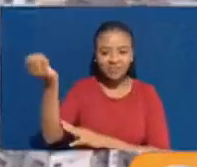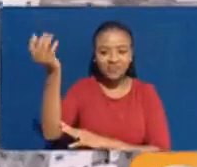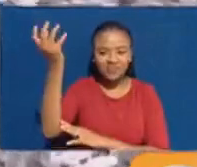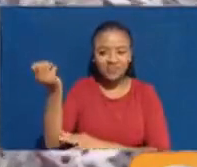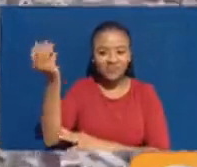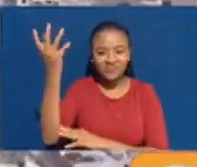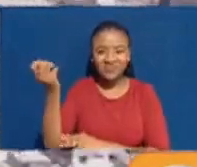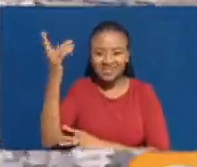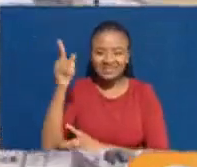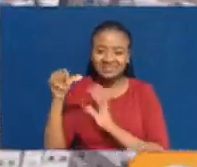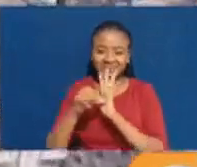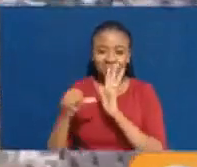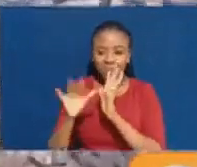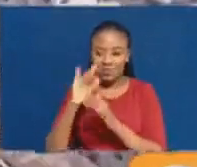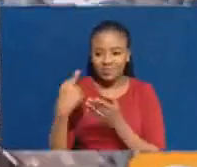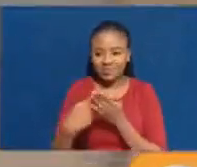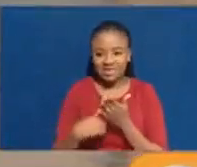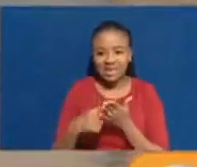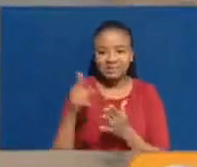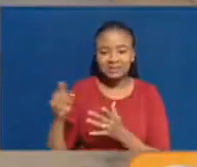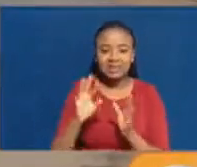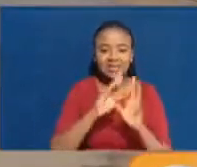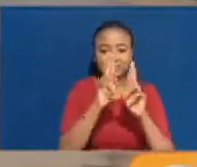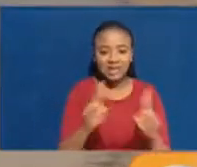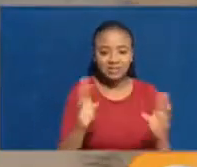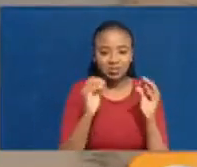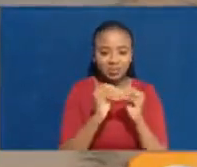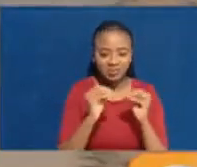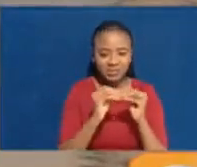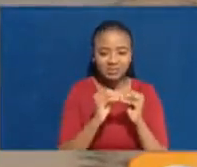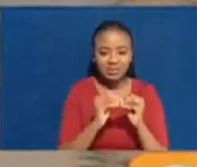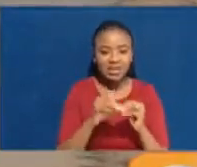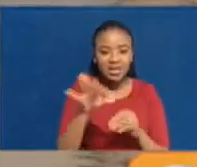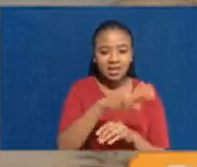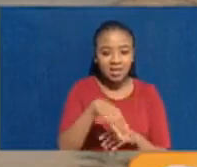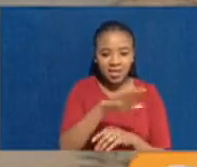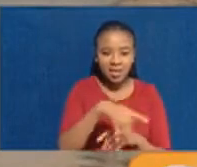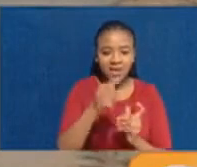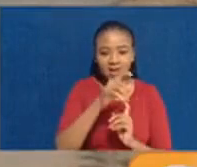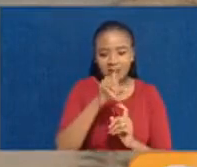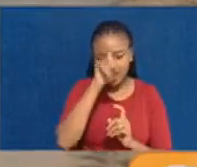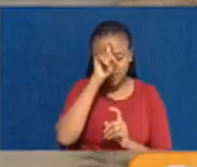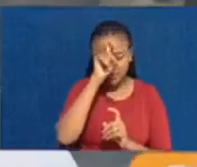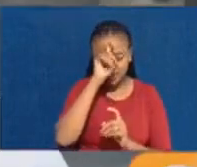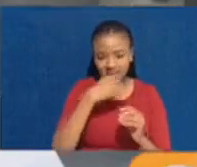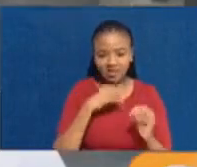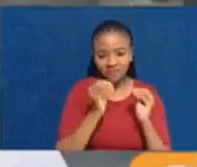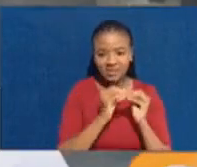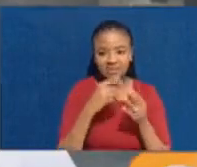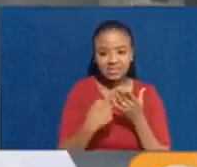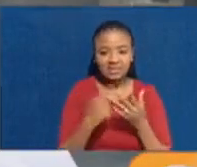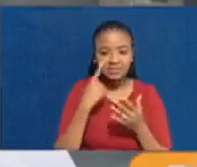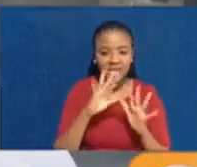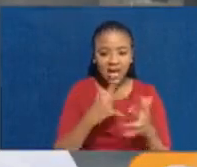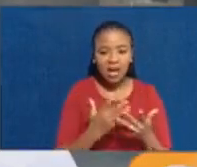litakalojadiliwa kwenye kongamano la Umoja wa Mataifa kuhusu tabianchi huko Sharm El Sheikh nchini Misri. And we feel like the environment